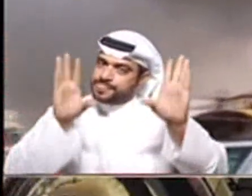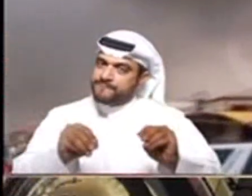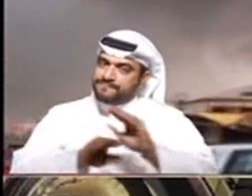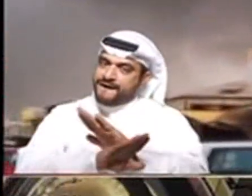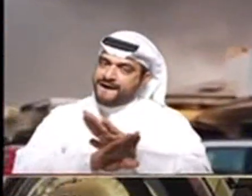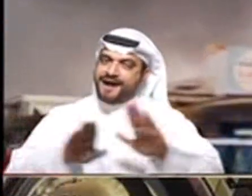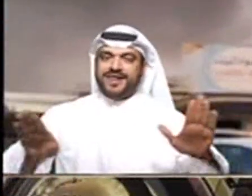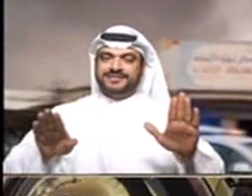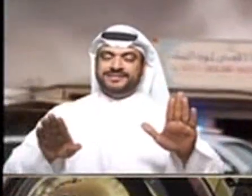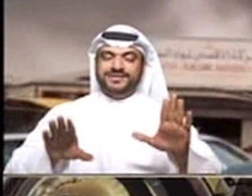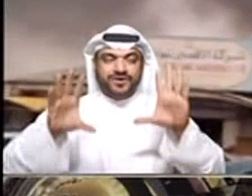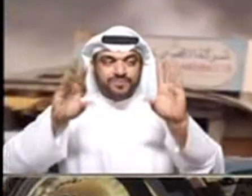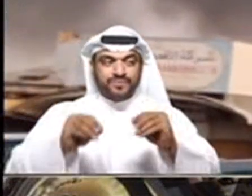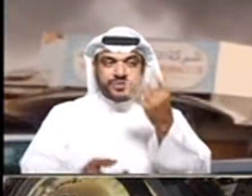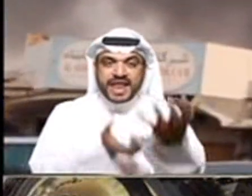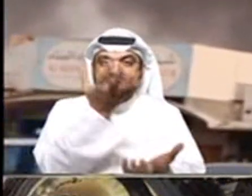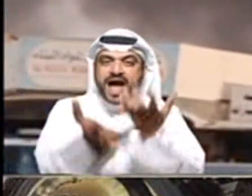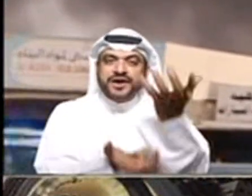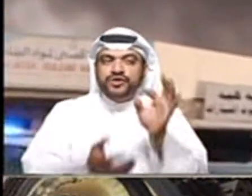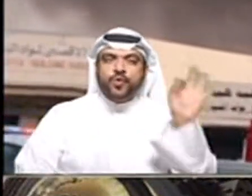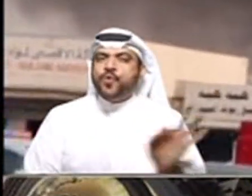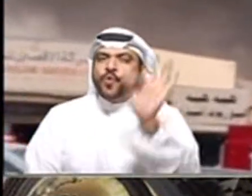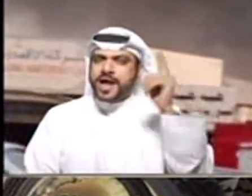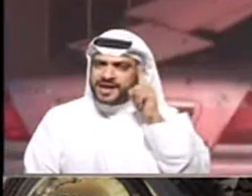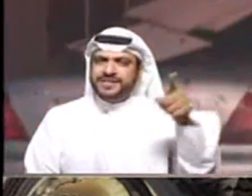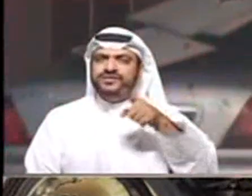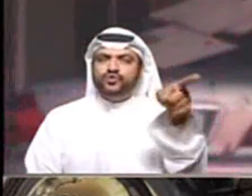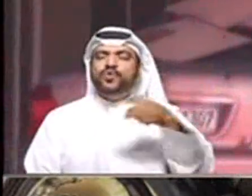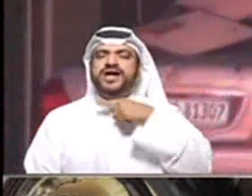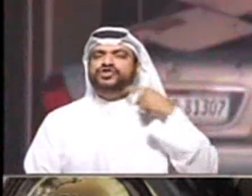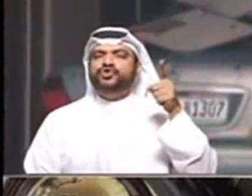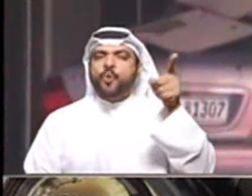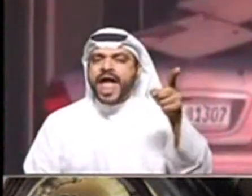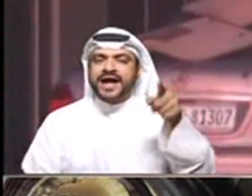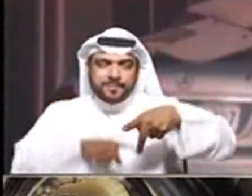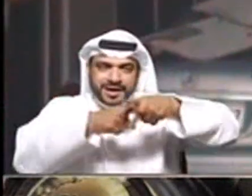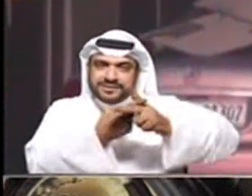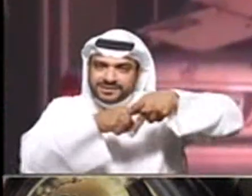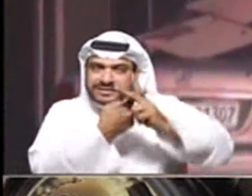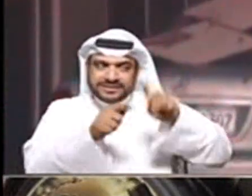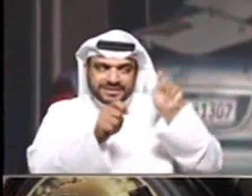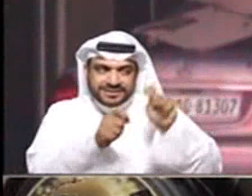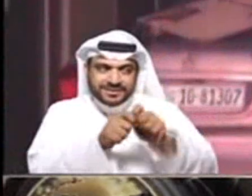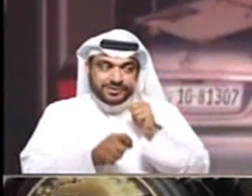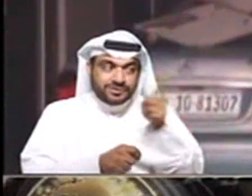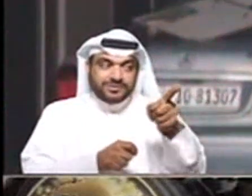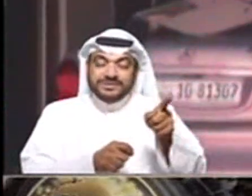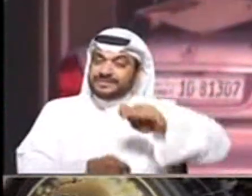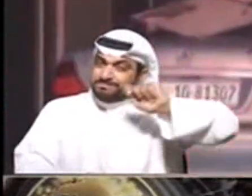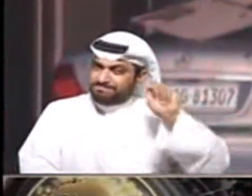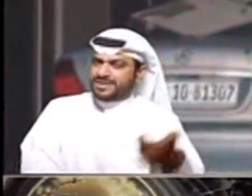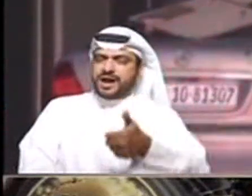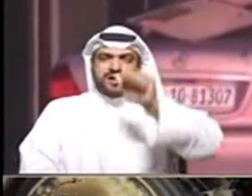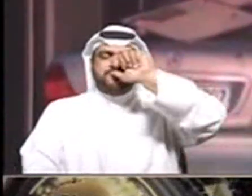من سيطرة على حريق اندلع اليوم في كراجات بمنطقة الشويخ الصناعية. وأضافت الإدارة بأن فرق الإطفاء